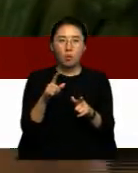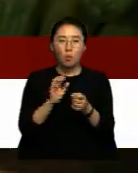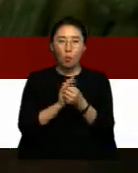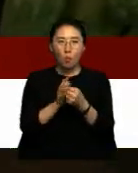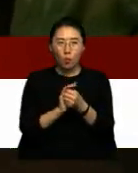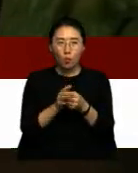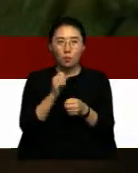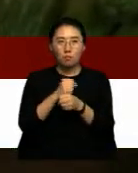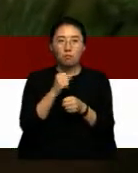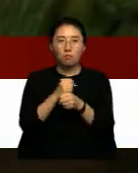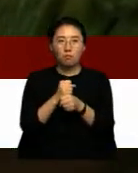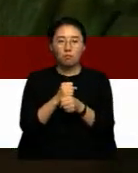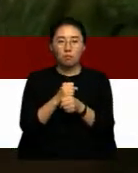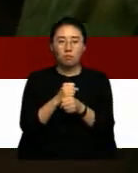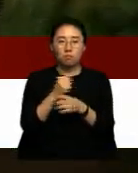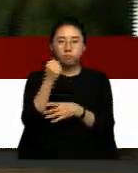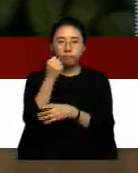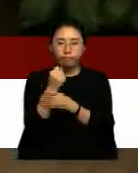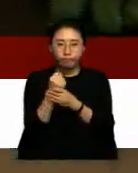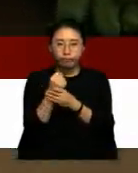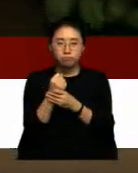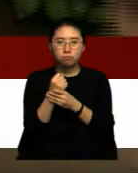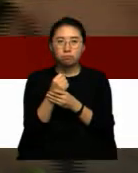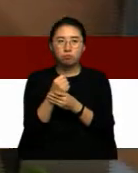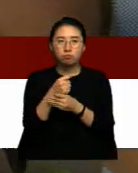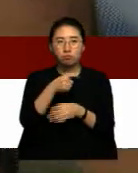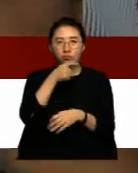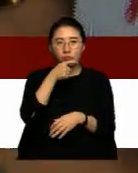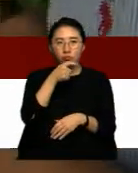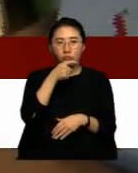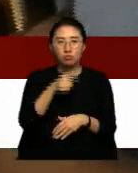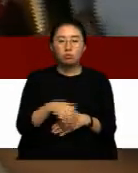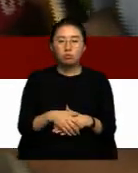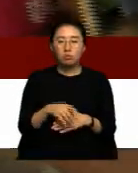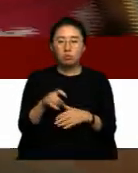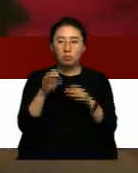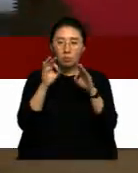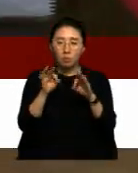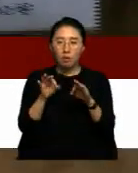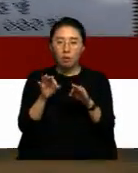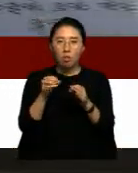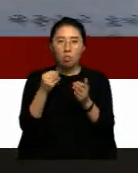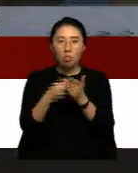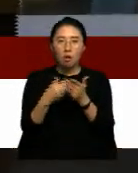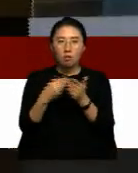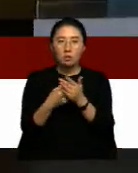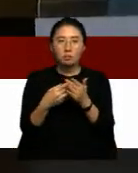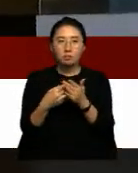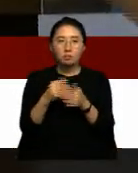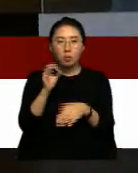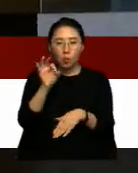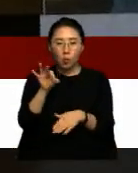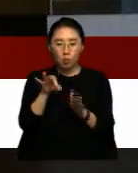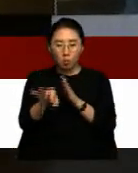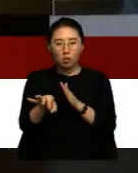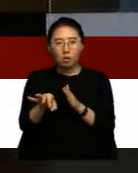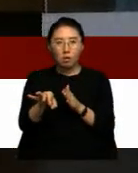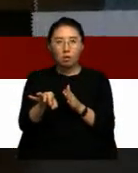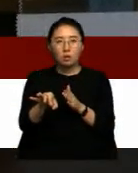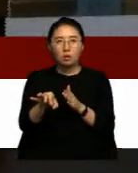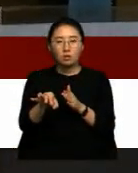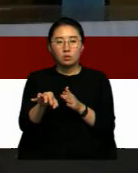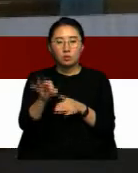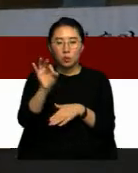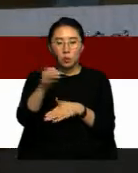만든 발효액 등도 눈에 보입니다. 그리고 그 옆으로 가면 이 현금 계산대라고 써 있는데 이곳이 아마 이 값을 치르는